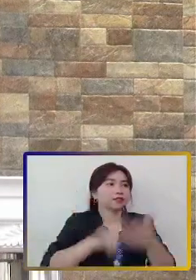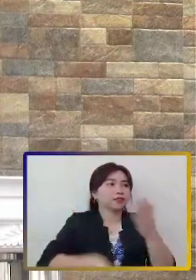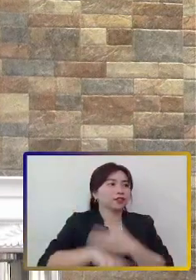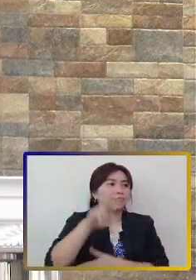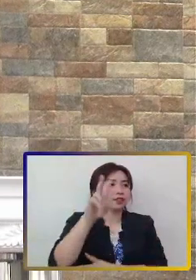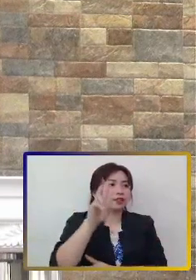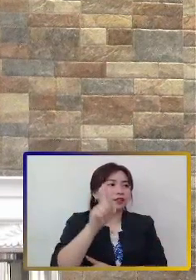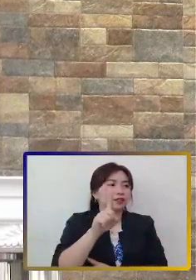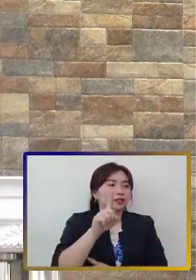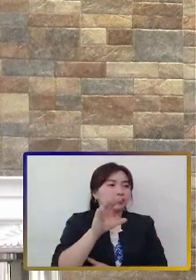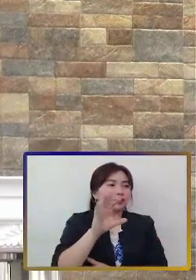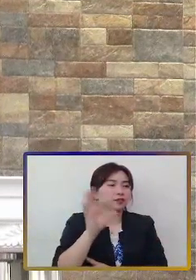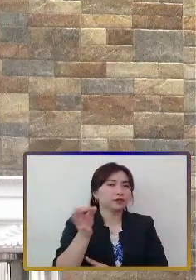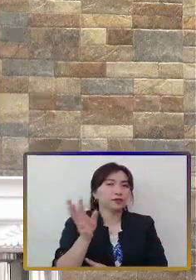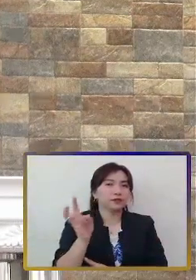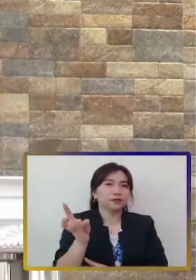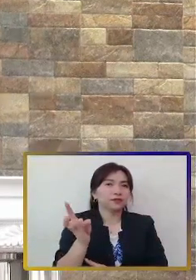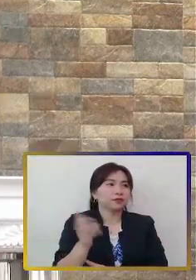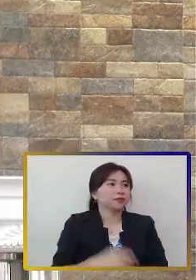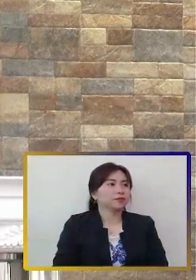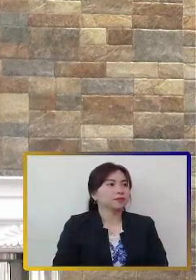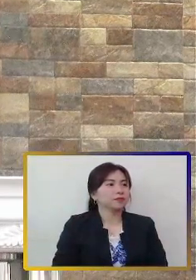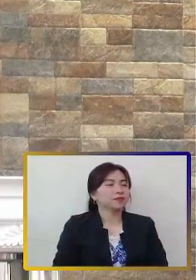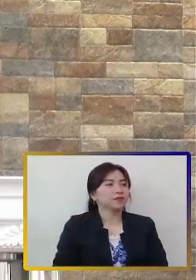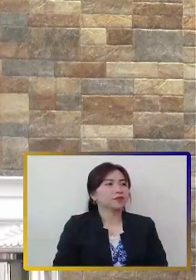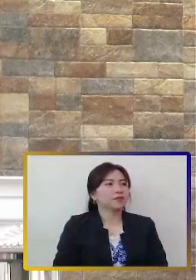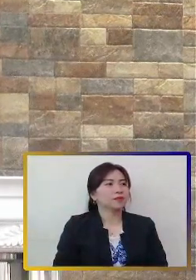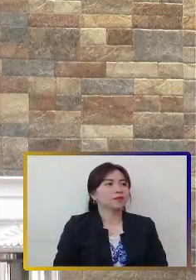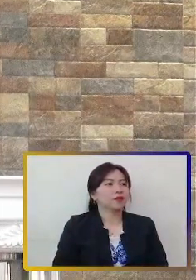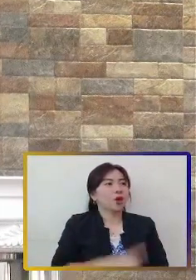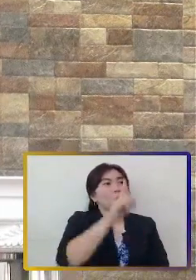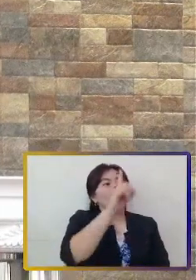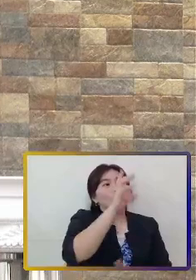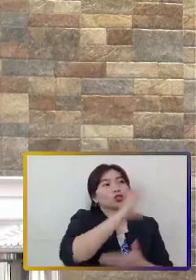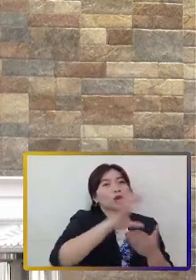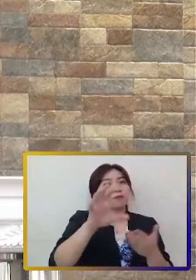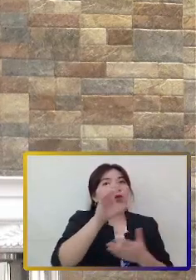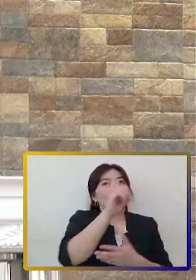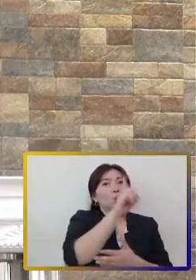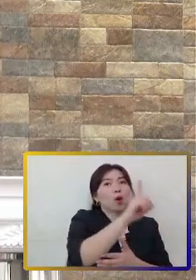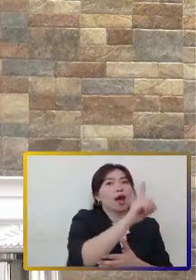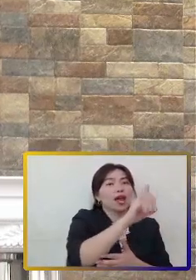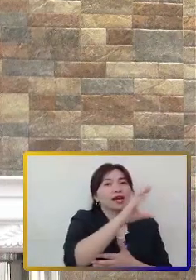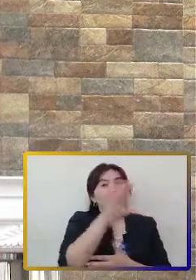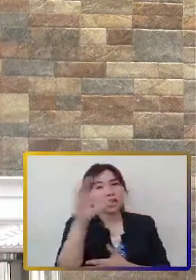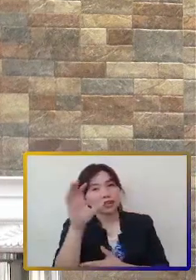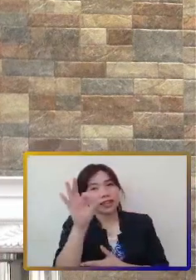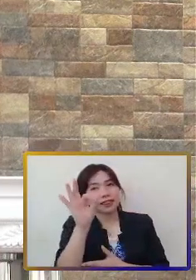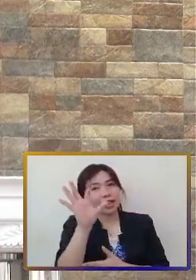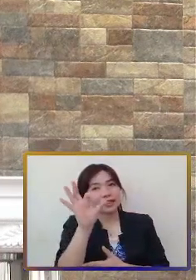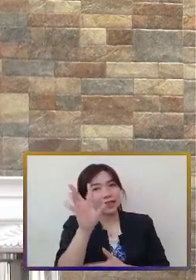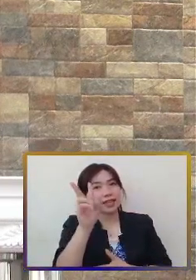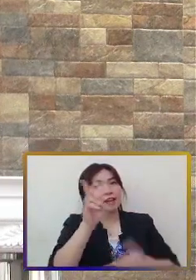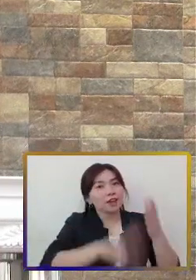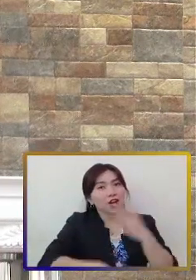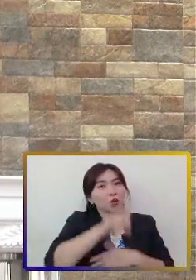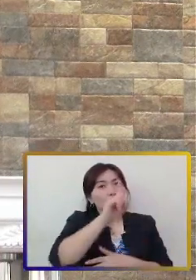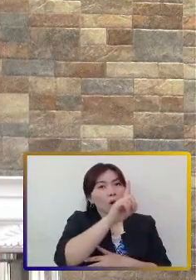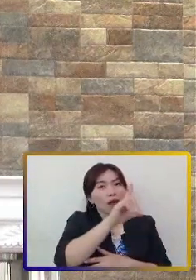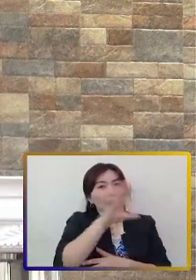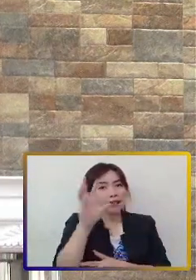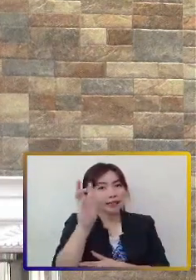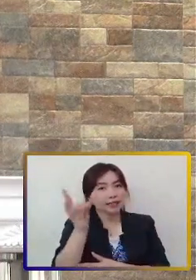160 sabi ng Bibliya the word is true From the beginning akalain